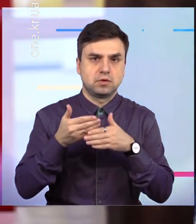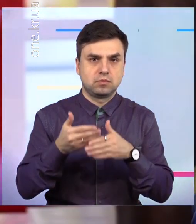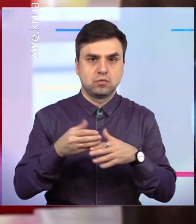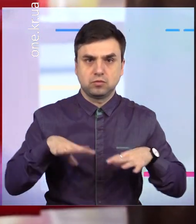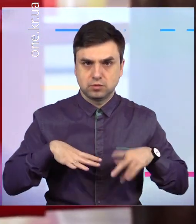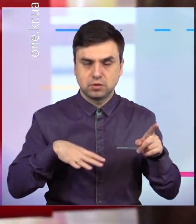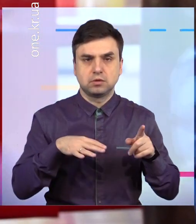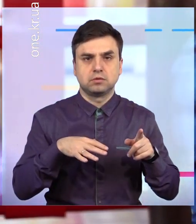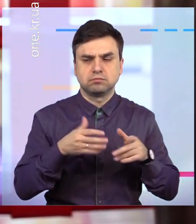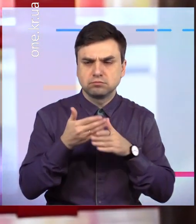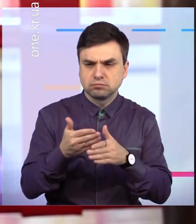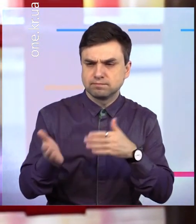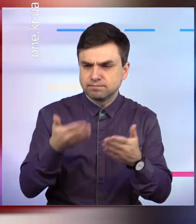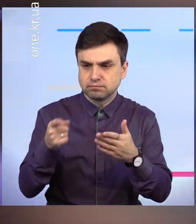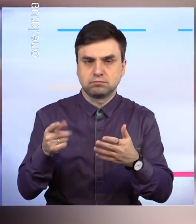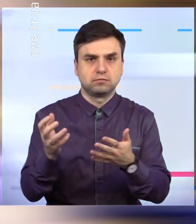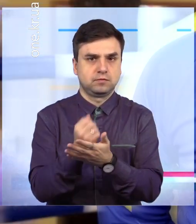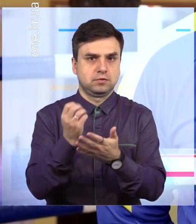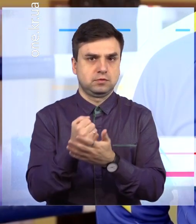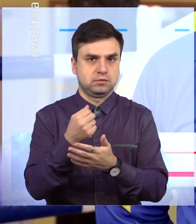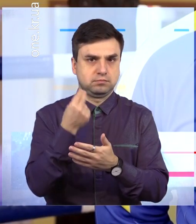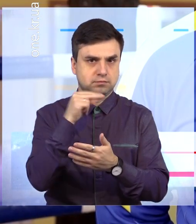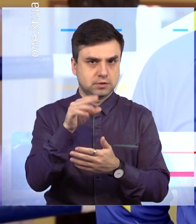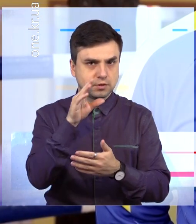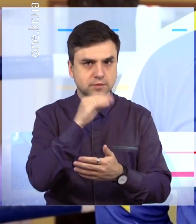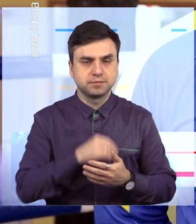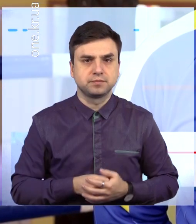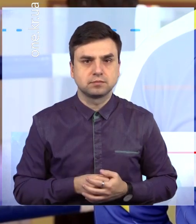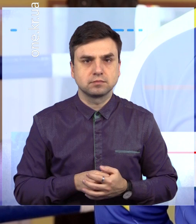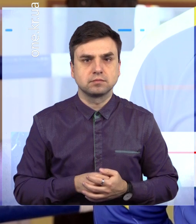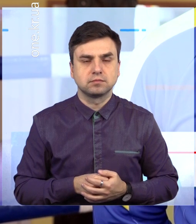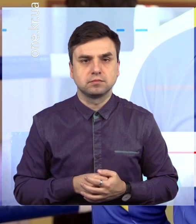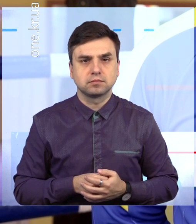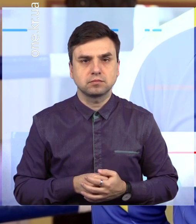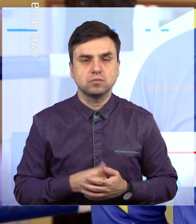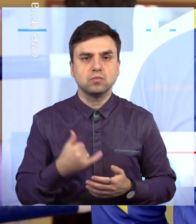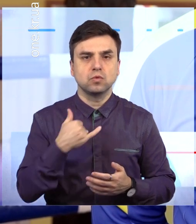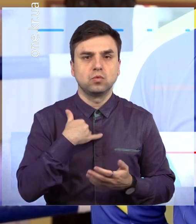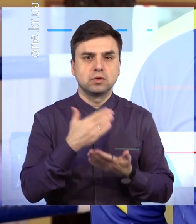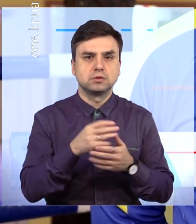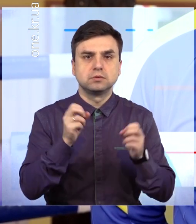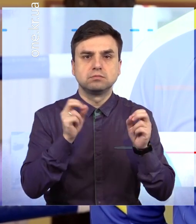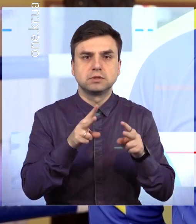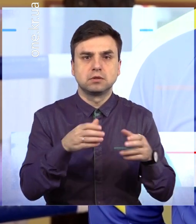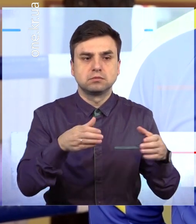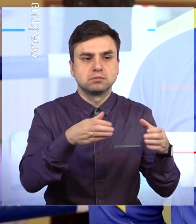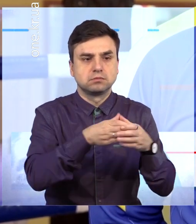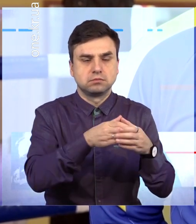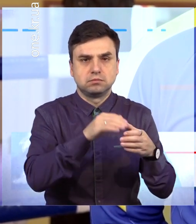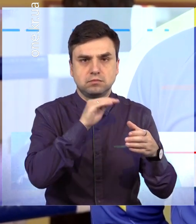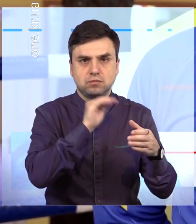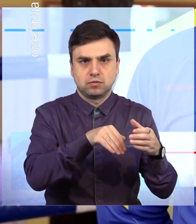чемпіона. У парубка 11 тренувань на тиждень. У нас працює ціла команда спеціалістів з